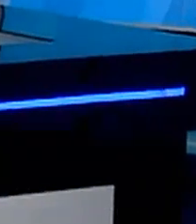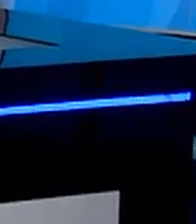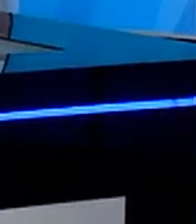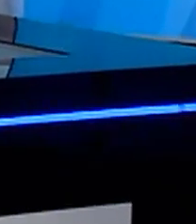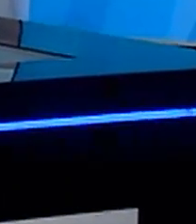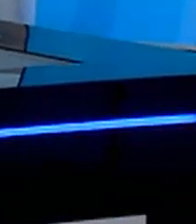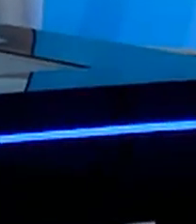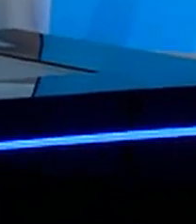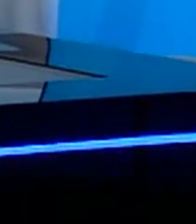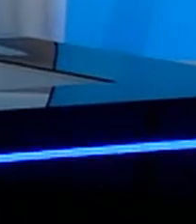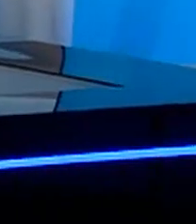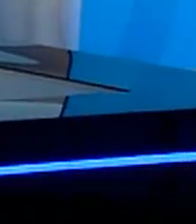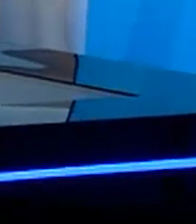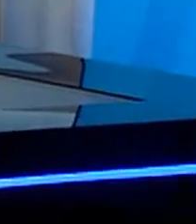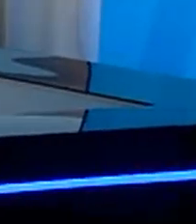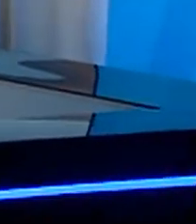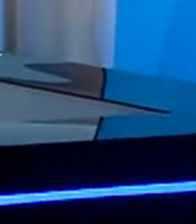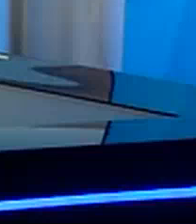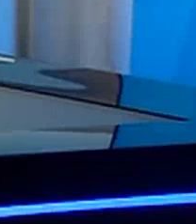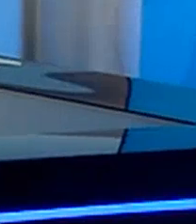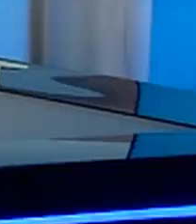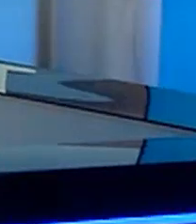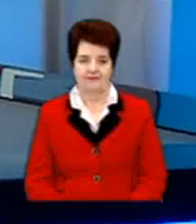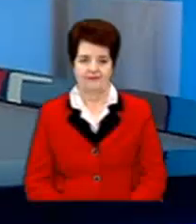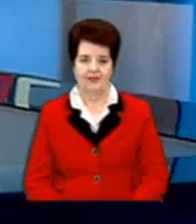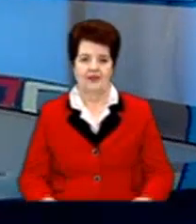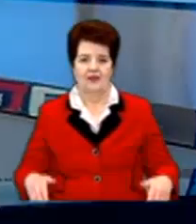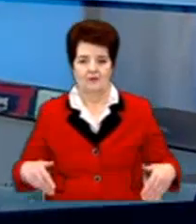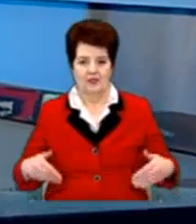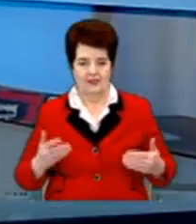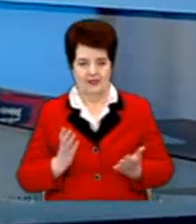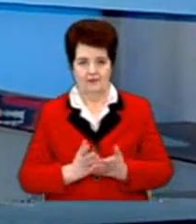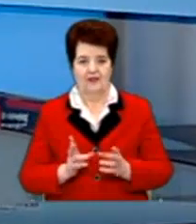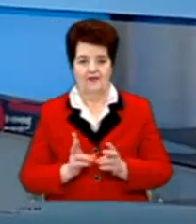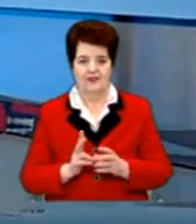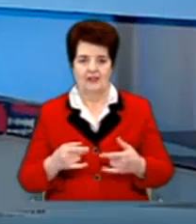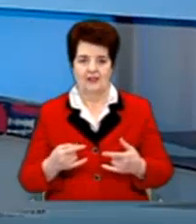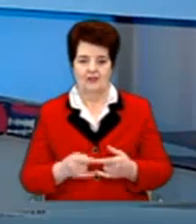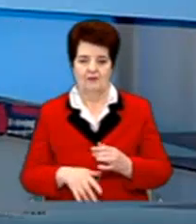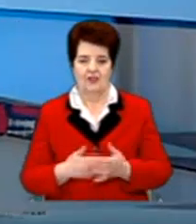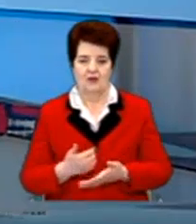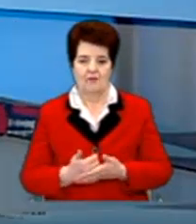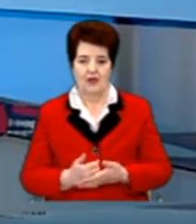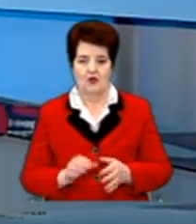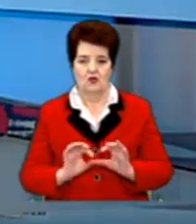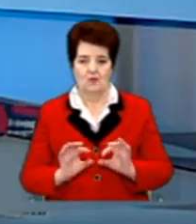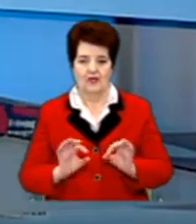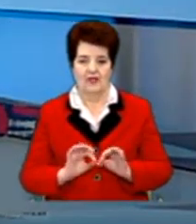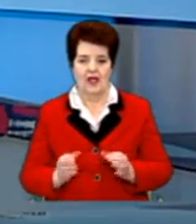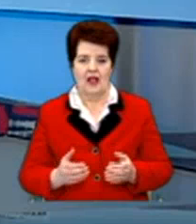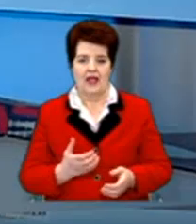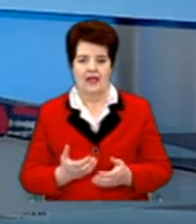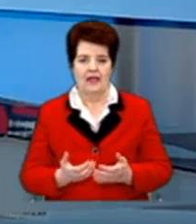Victoria Colesnic vă prezintă Telejurnalul. Bună seara și bine v-am regăsit la Telejurnal. Iată principalele subiecte ale